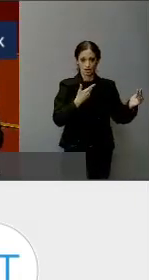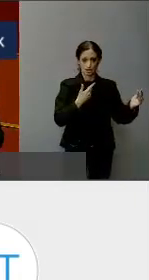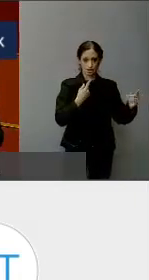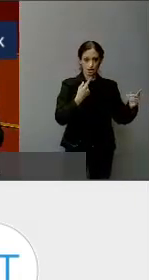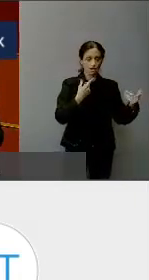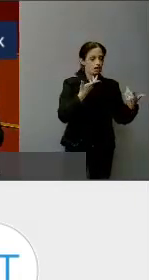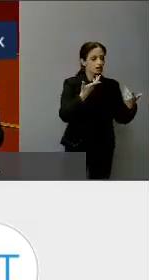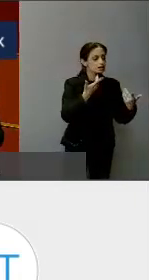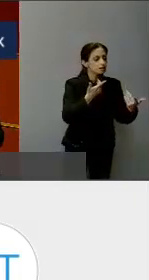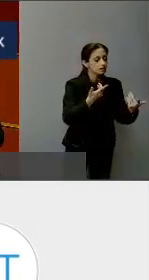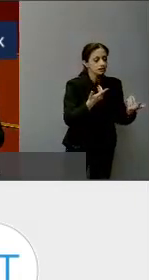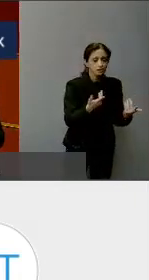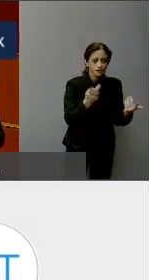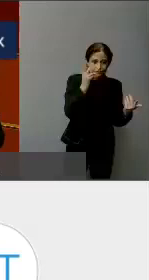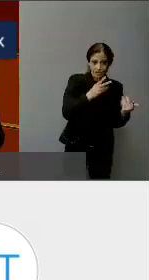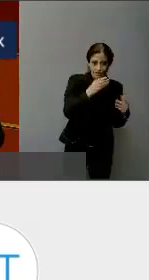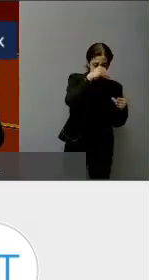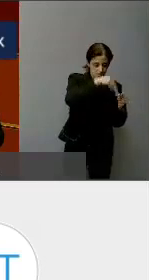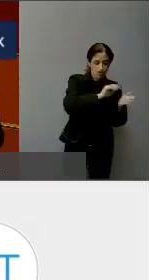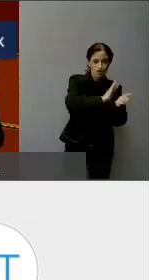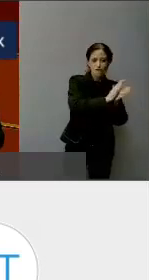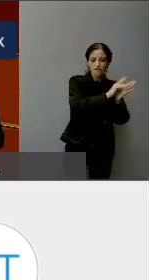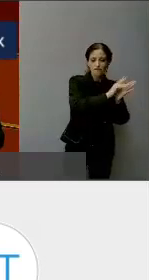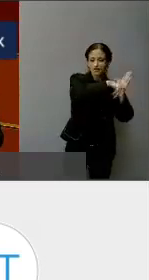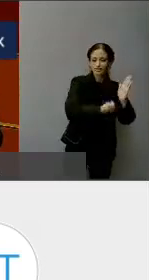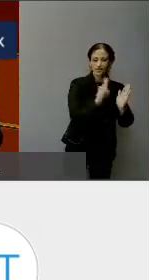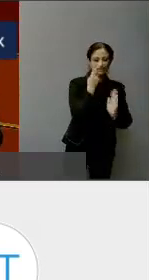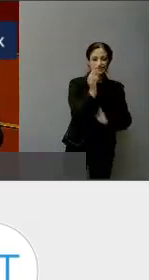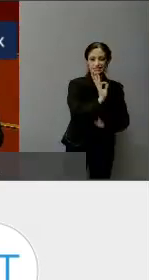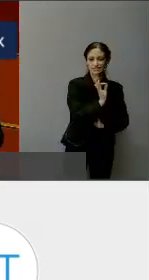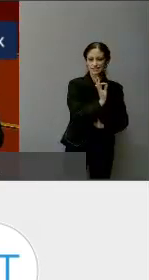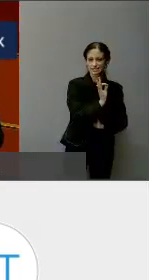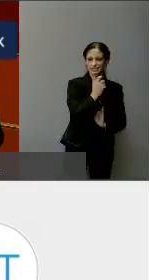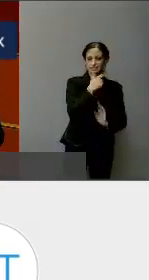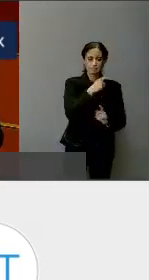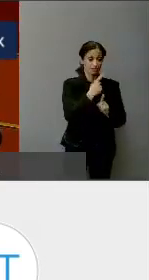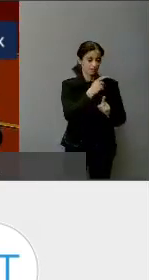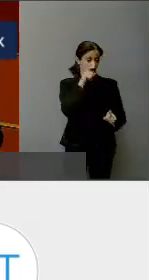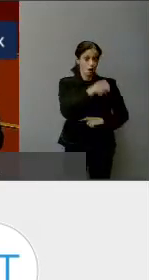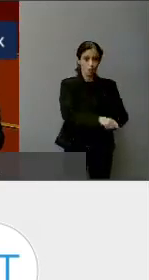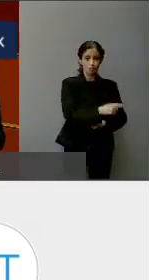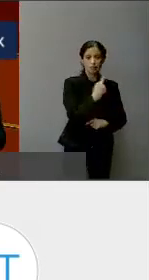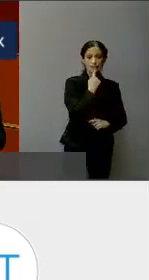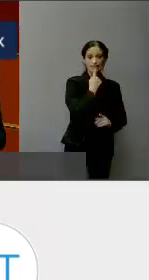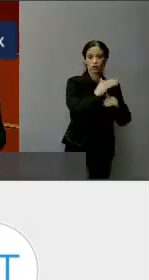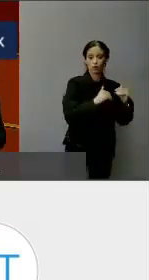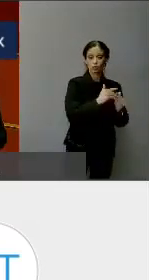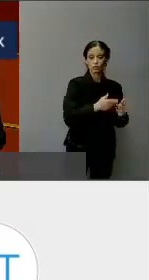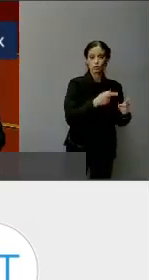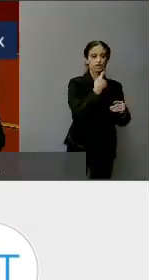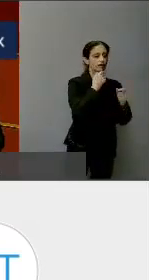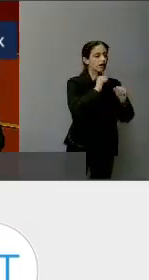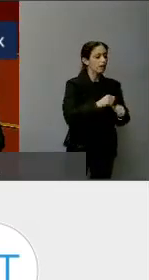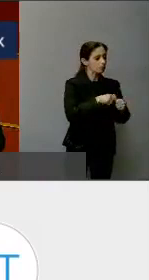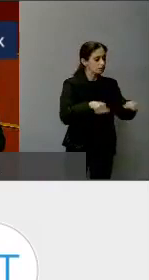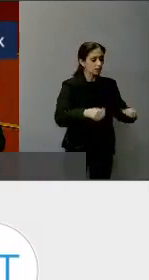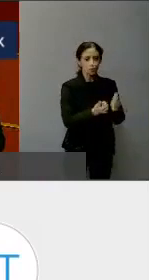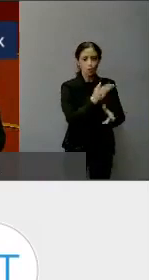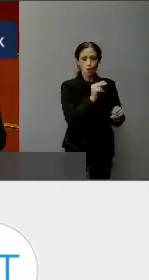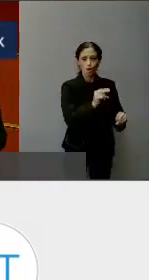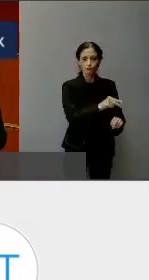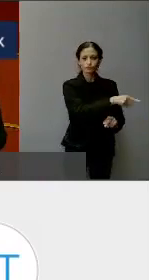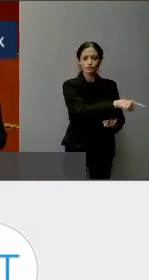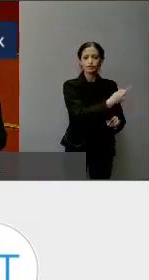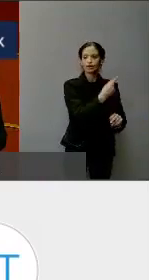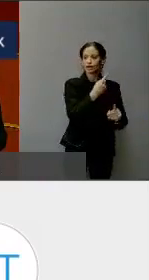senza aver prima visto il contenuto della convenzione che dovrebbe stabilire gli obblighi per il costruttore e perché abitava nelle nuove residenze non abbiamo l'abbiamo chiesta in